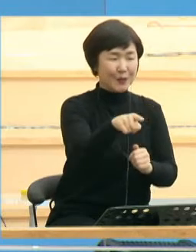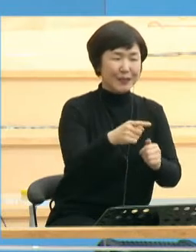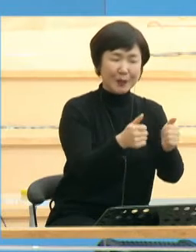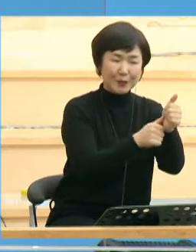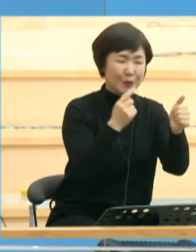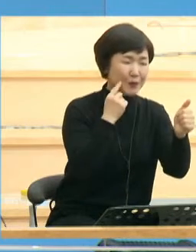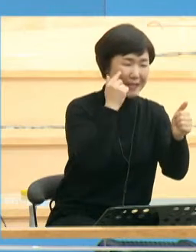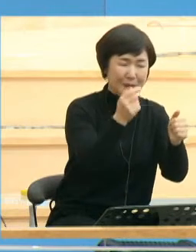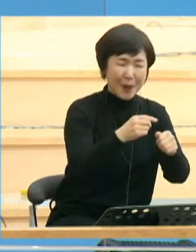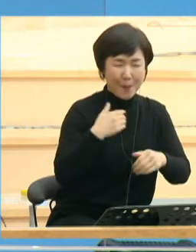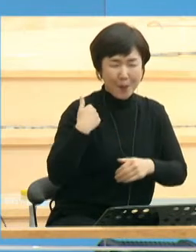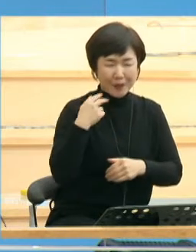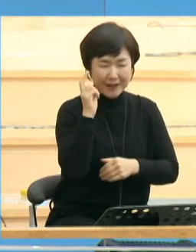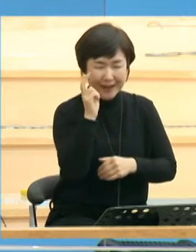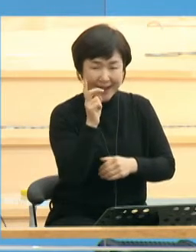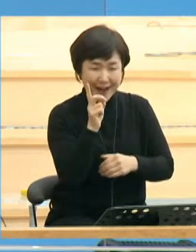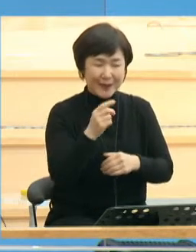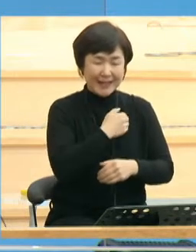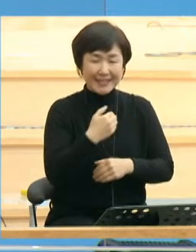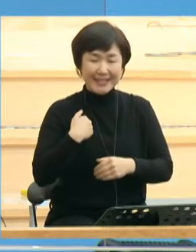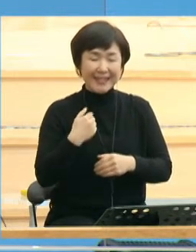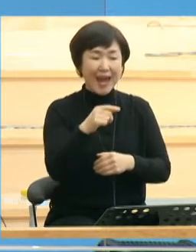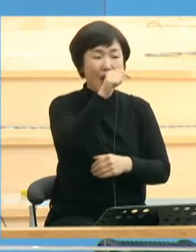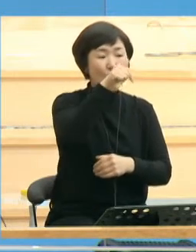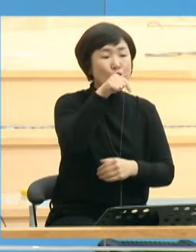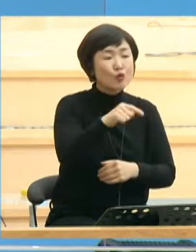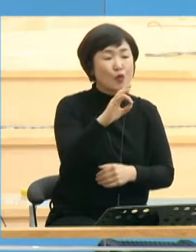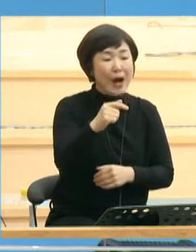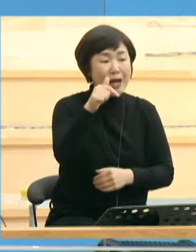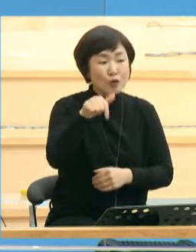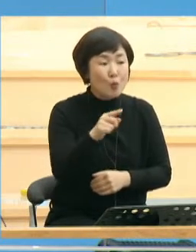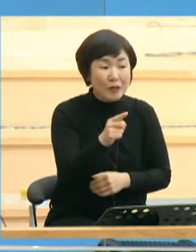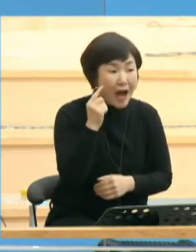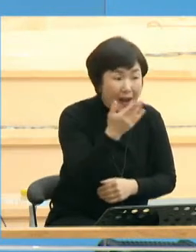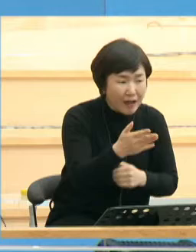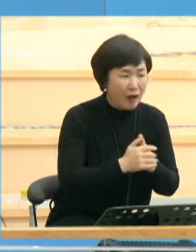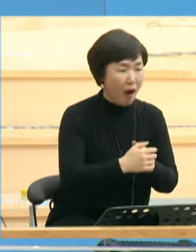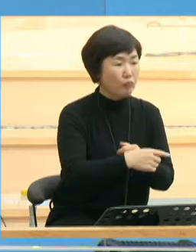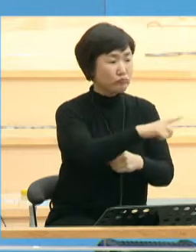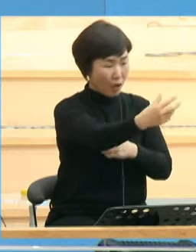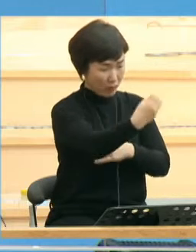자신감있게 으 목사님들 꽈 앙 거 아냐 그리고 바라보십시오